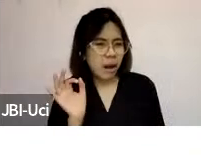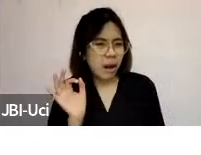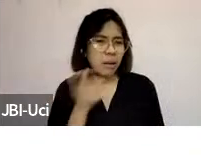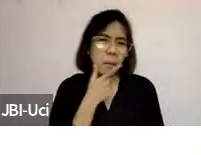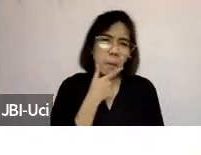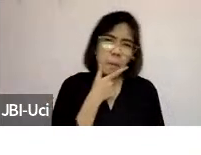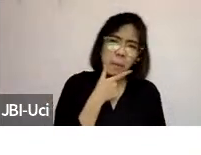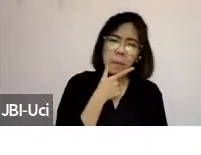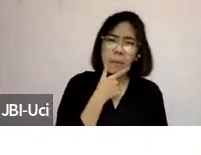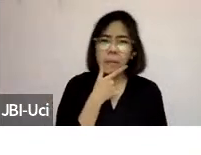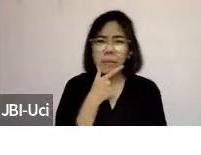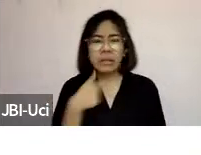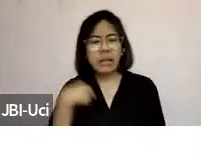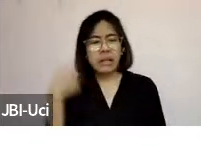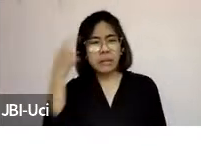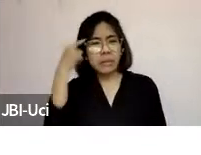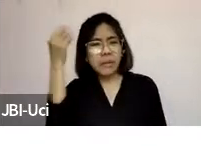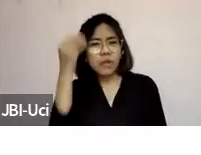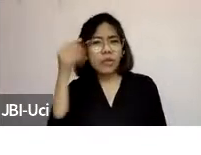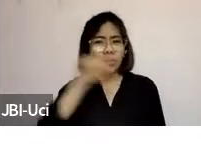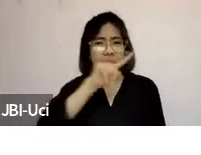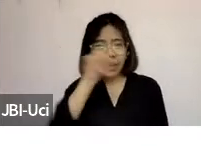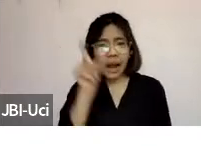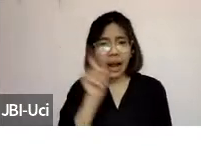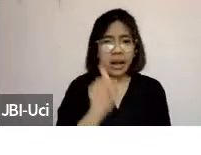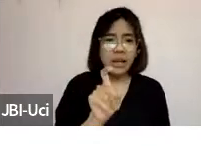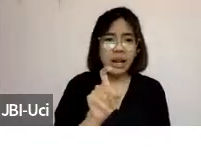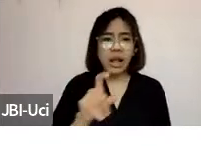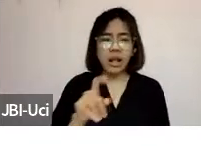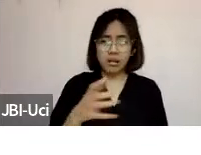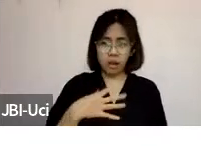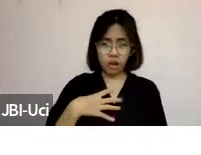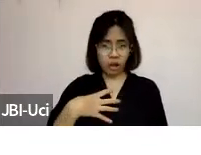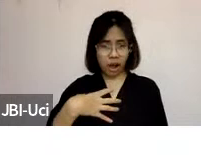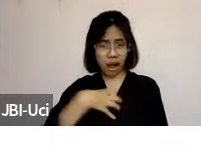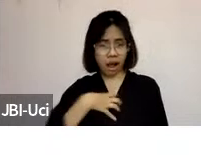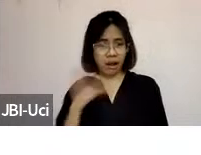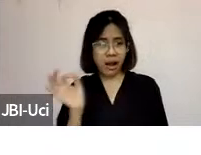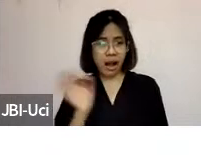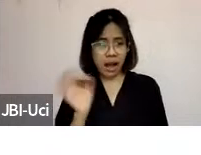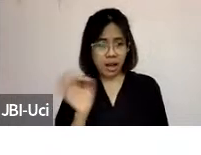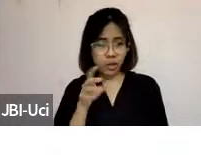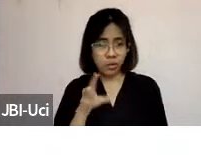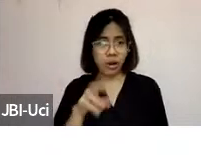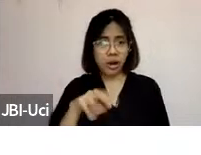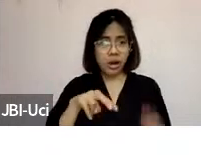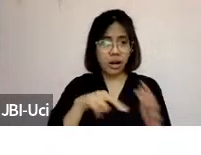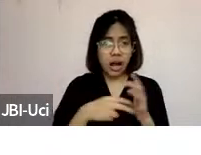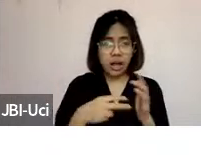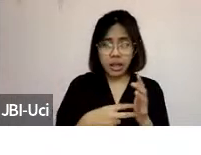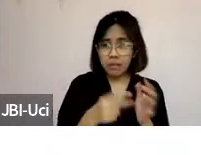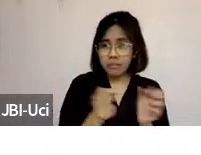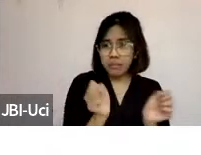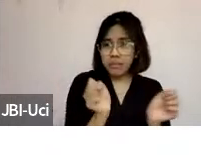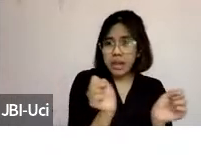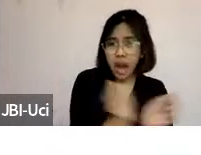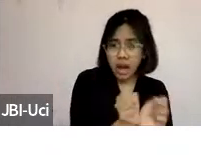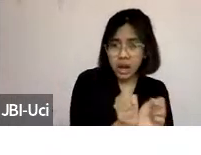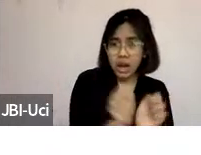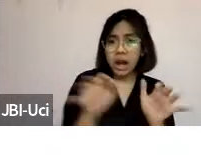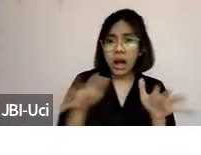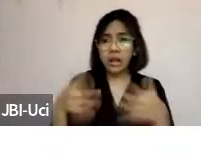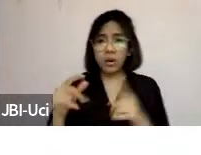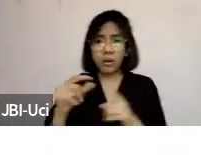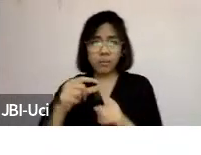menjadikan kesempatan ini untuk bertanya apakah tanpa hak itu merupakan terminologi pidana atau perdata atau dua di mungkin